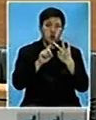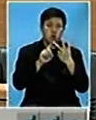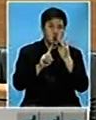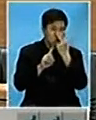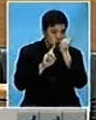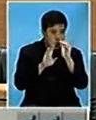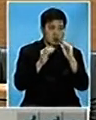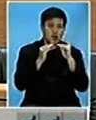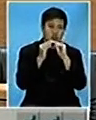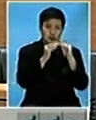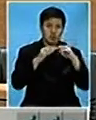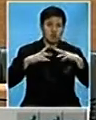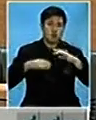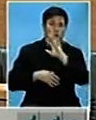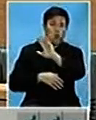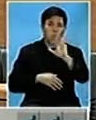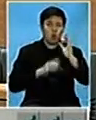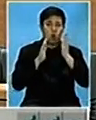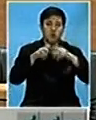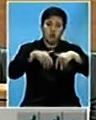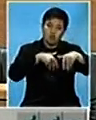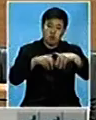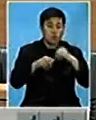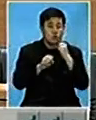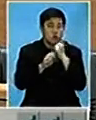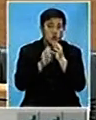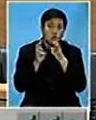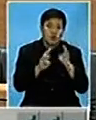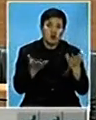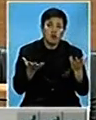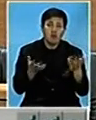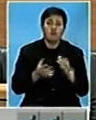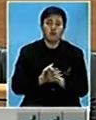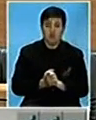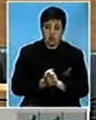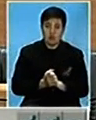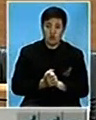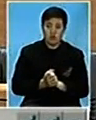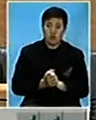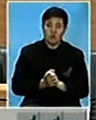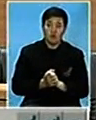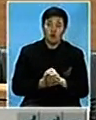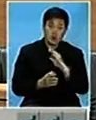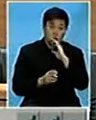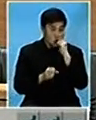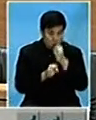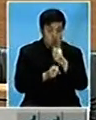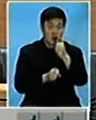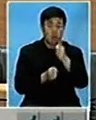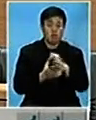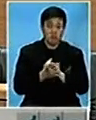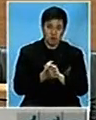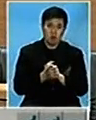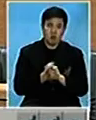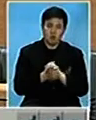ซึ่งสิทธิเสรีภาพของประชาชนจะทำอย่างไรการจะทำเช่นนั้นได้